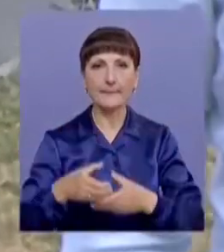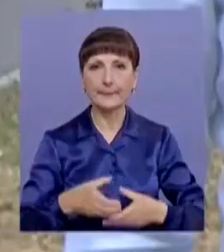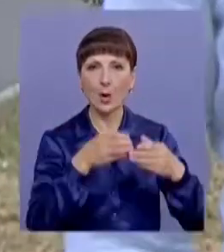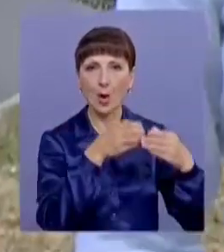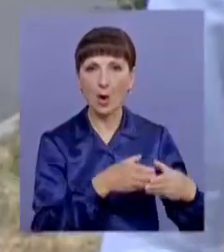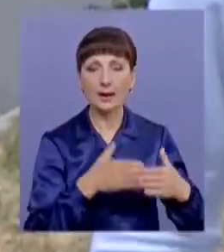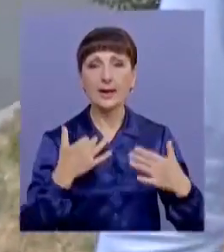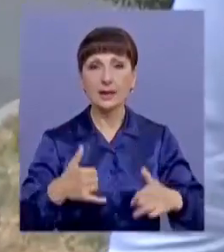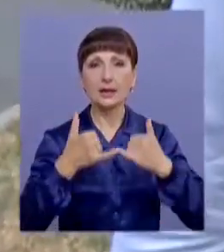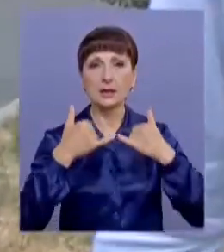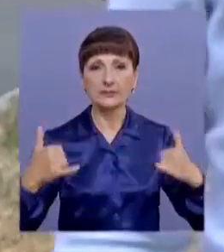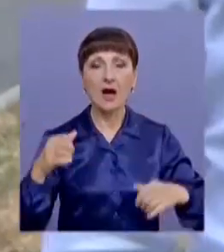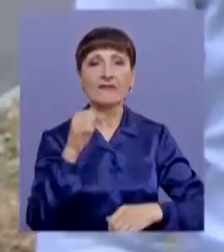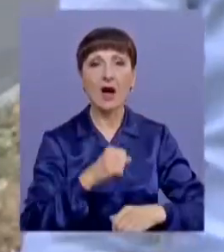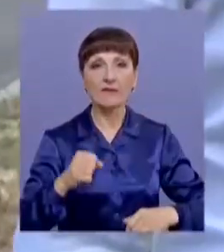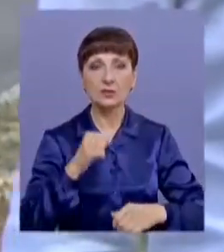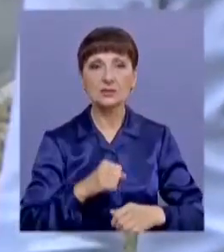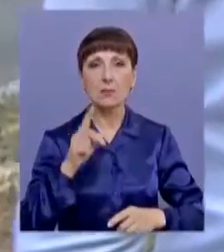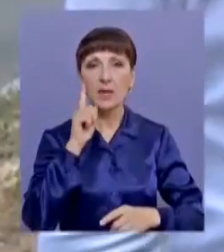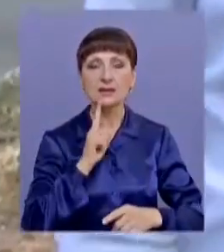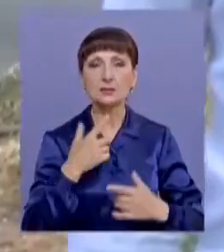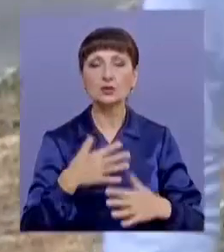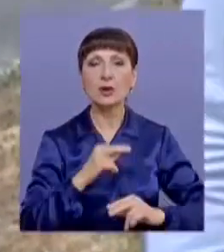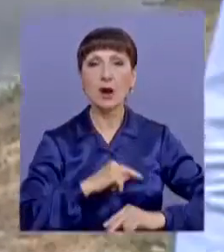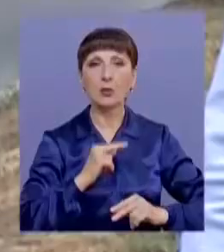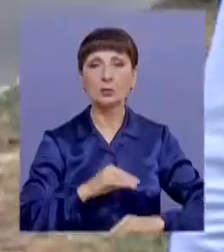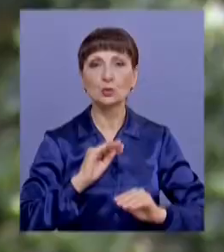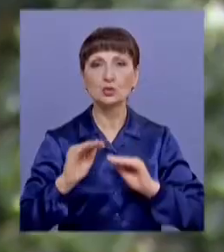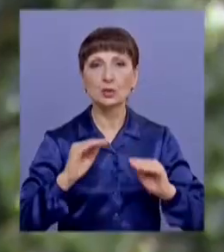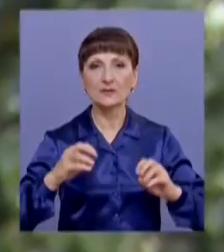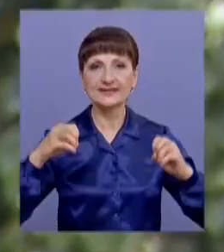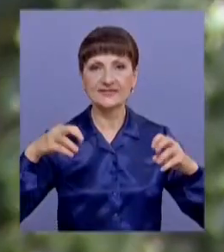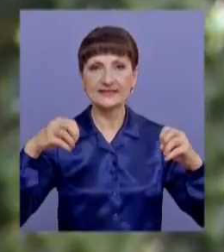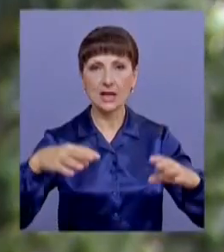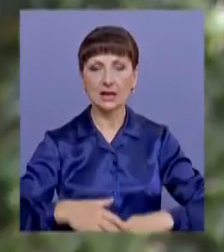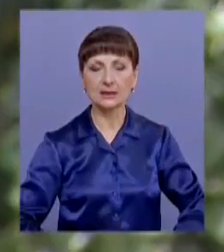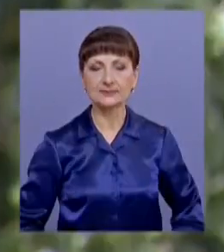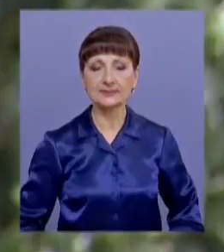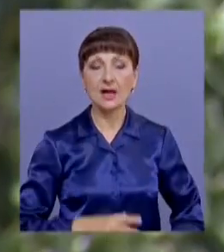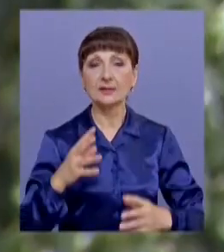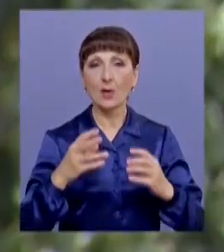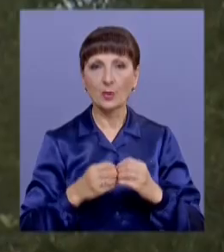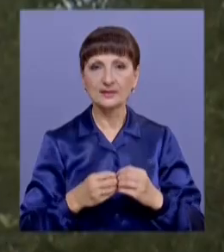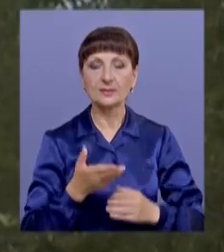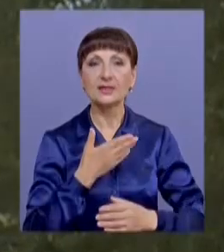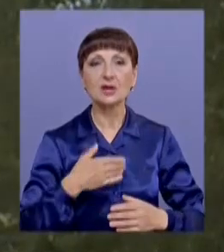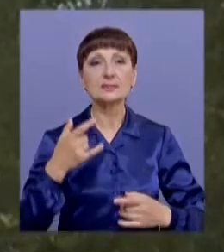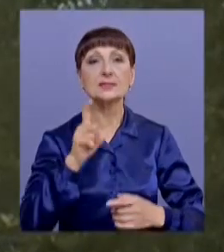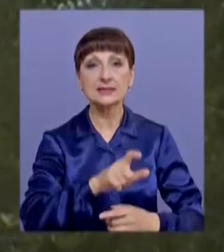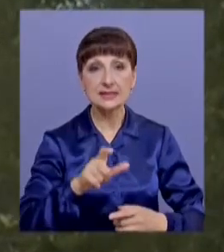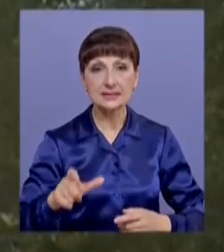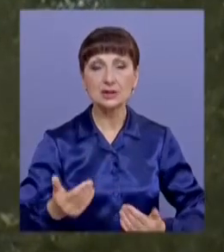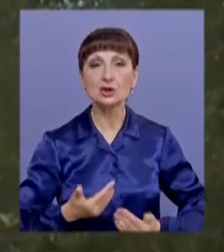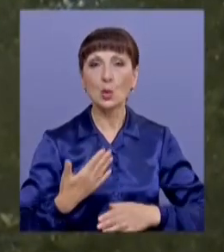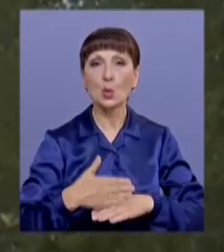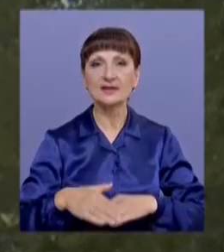СИМП. В августе месяце запланирована работа по установке светильников. Таким образом, нашим телезрителям,